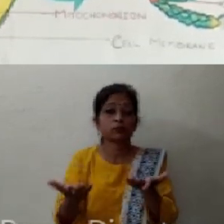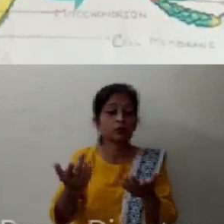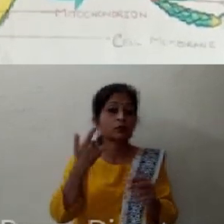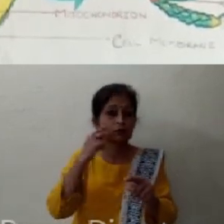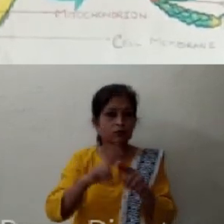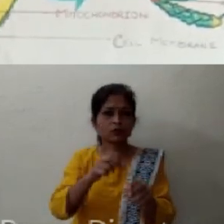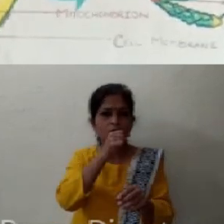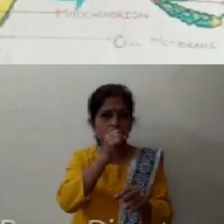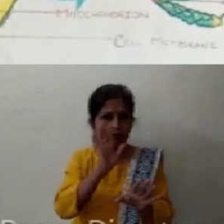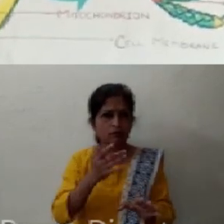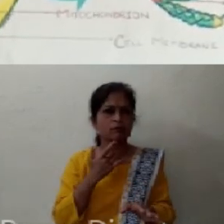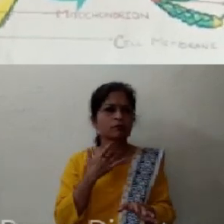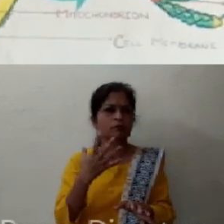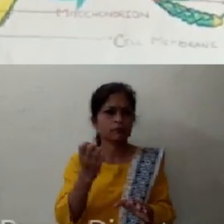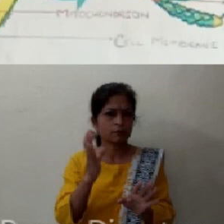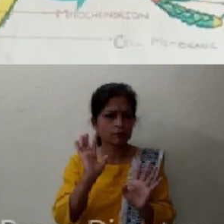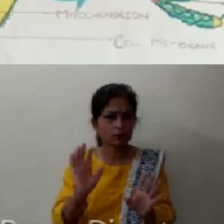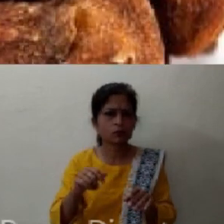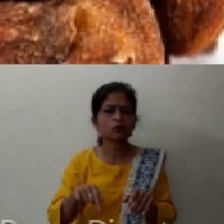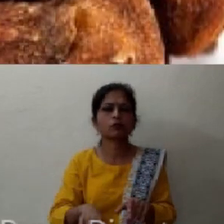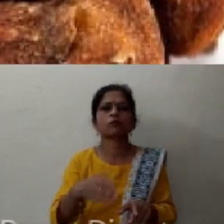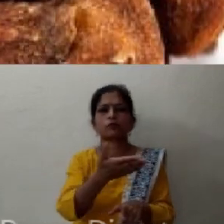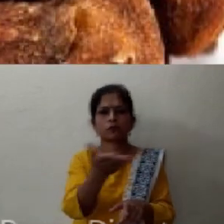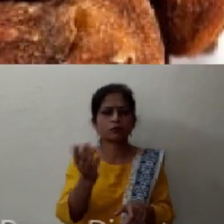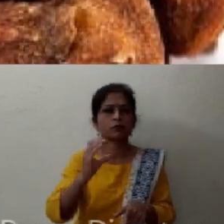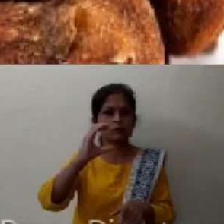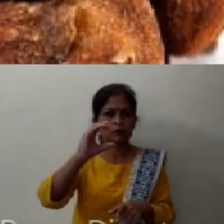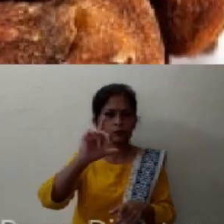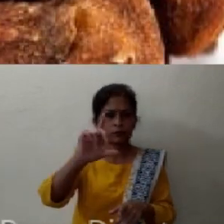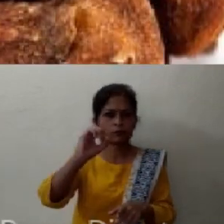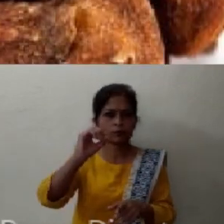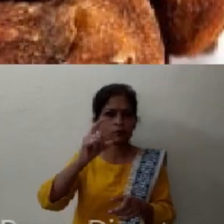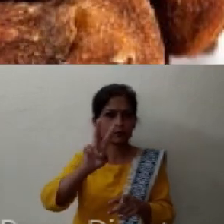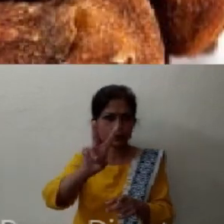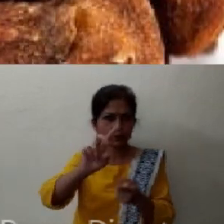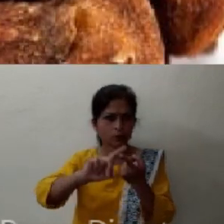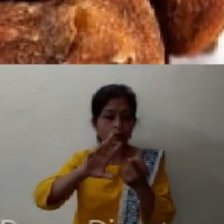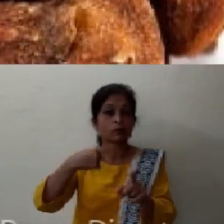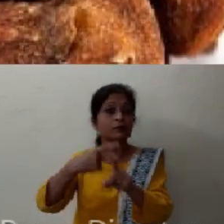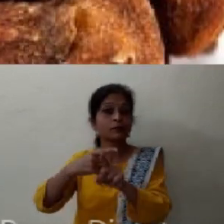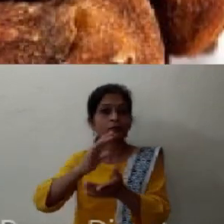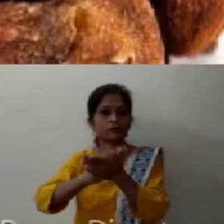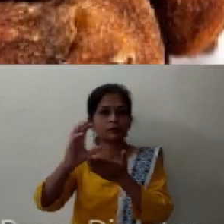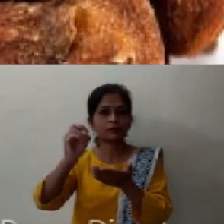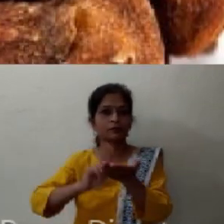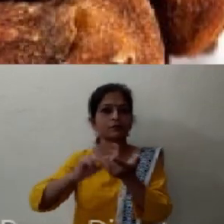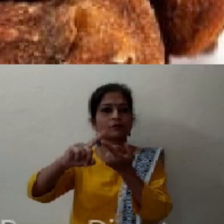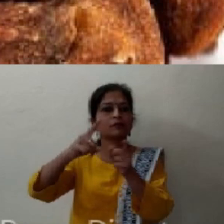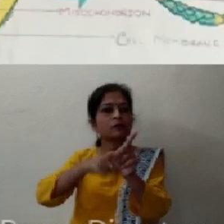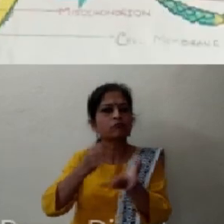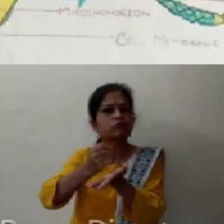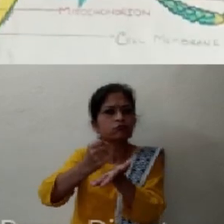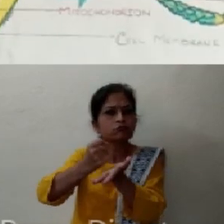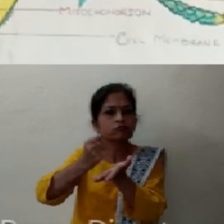या अगर आपका गला खराब हो तो आप लवंग के साथ साथ शहद मिलाकर कूटकर दिन में 2-3 बार